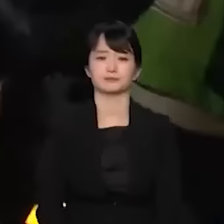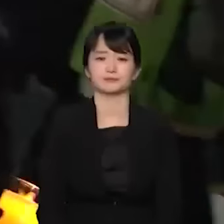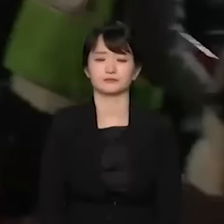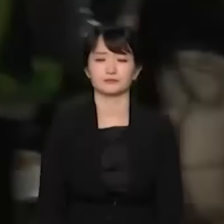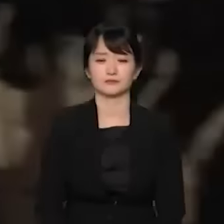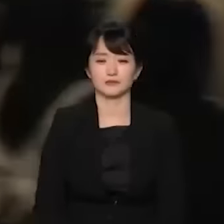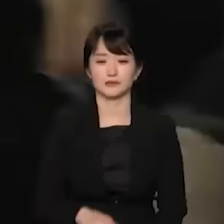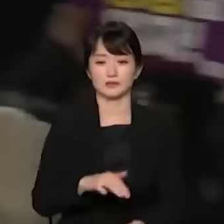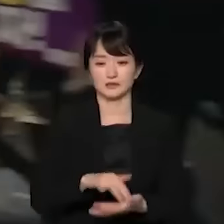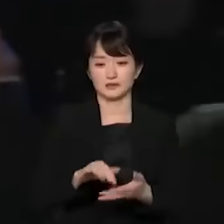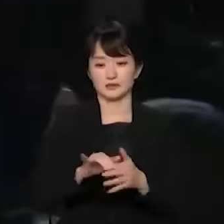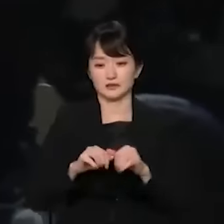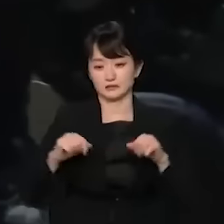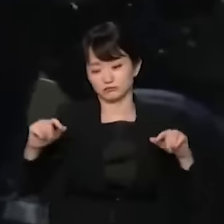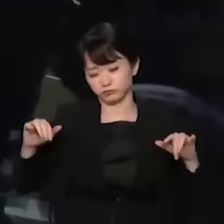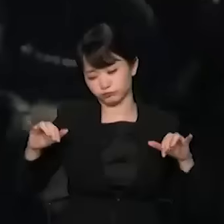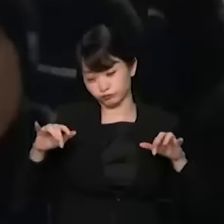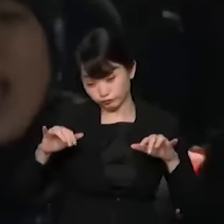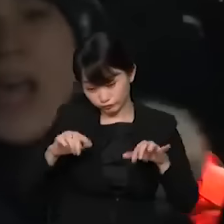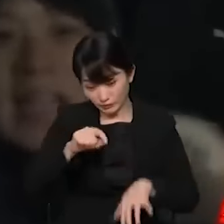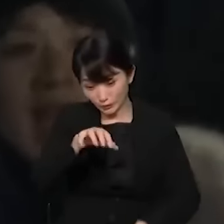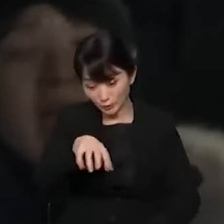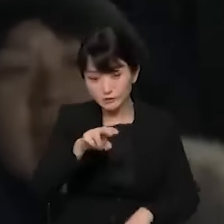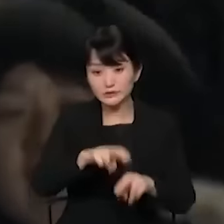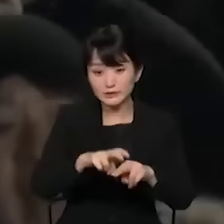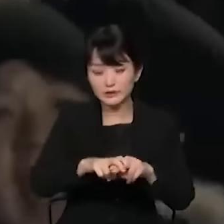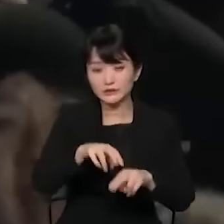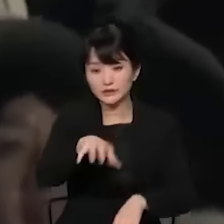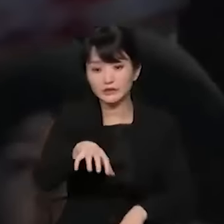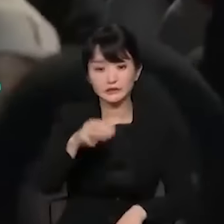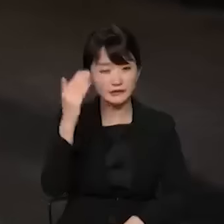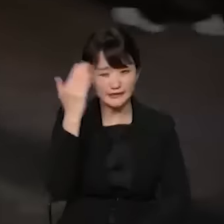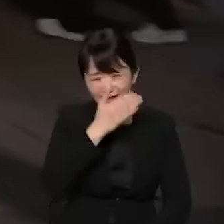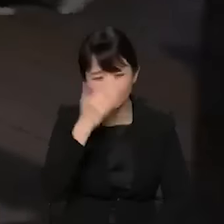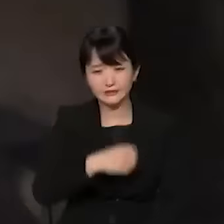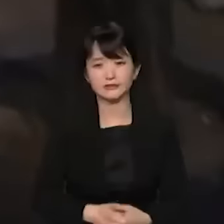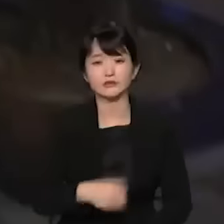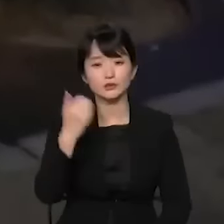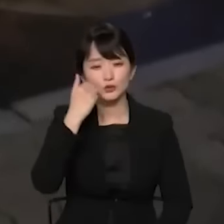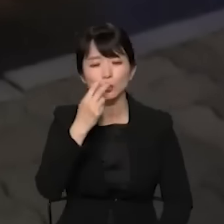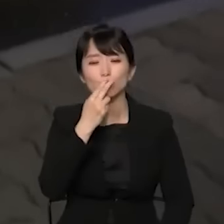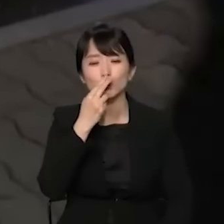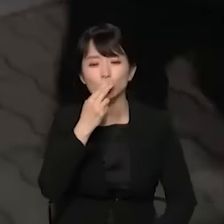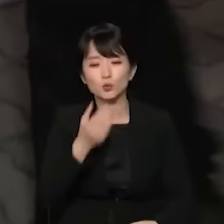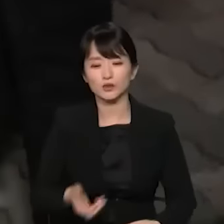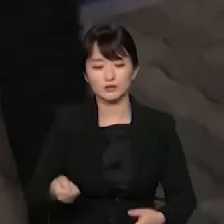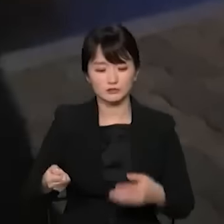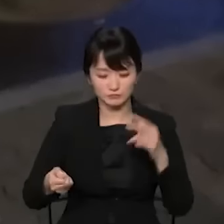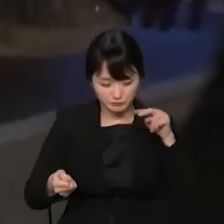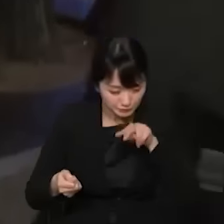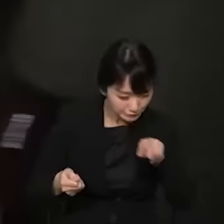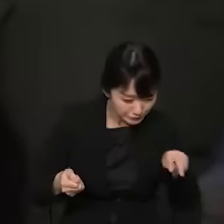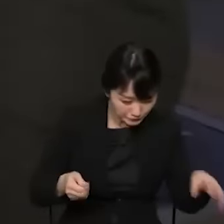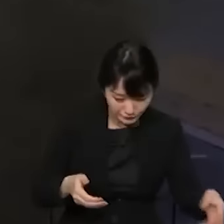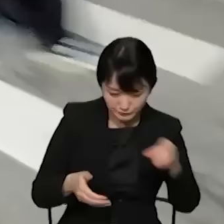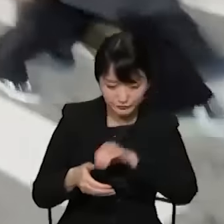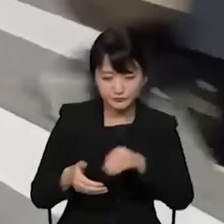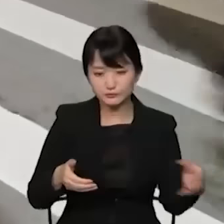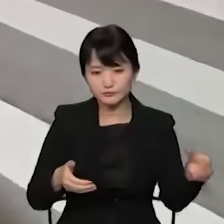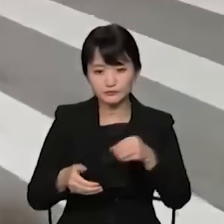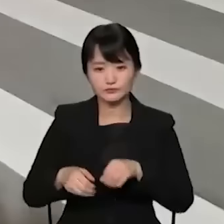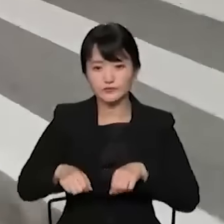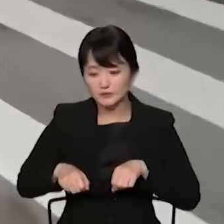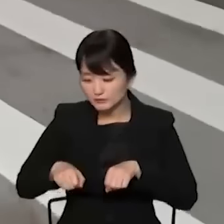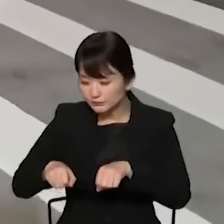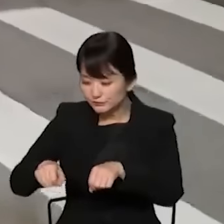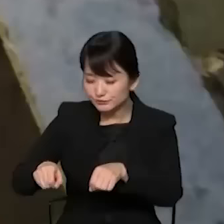수많은 인파가 모였다가 비운 자리는 깨끗했습니다. 누군가는 봉투를 손에 들고 바닥을 살폈고 쓰레기통을 싣고